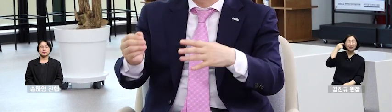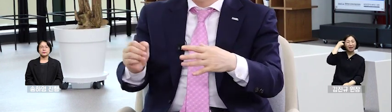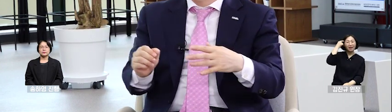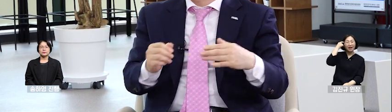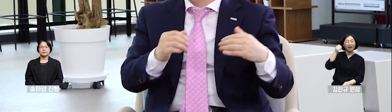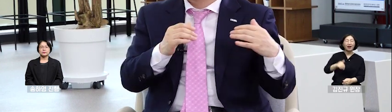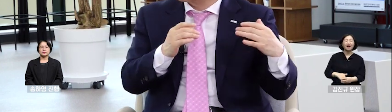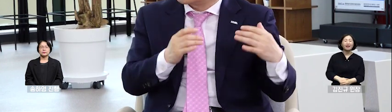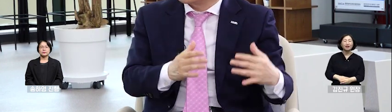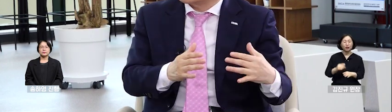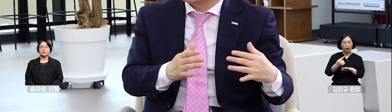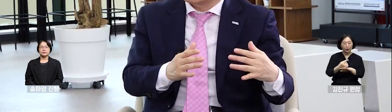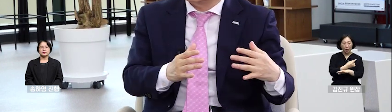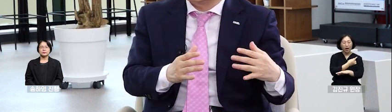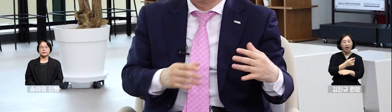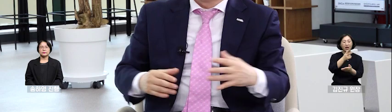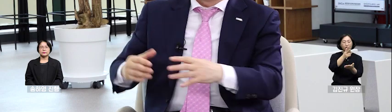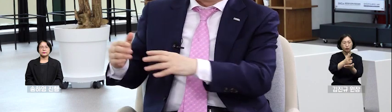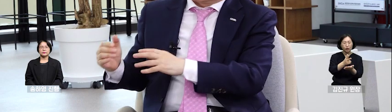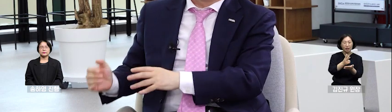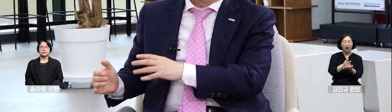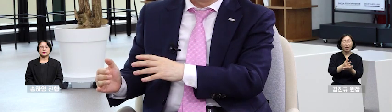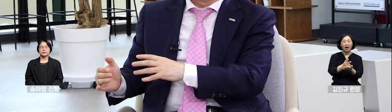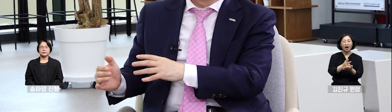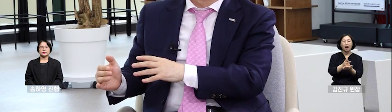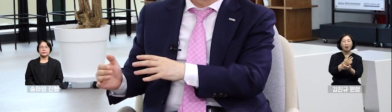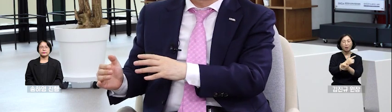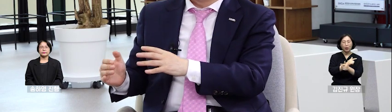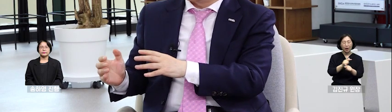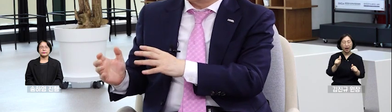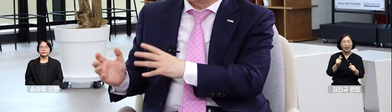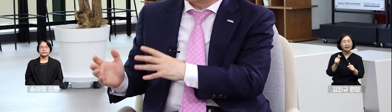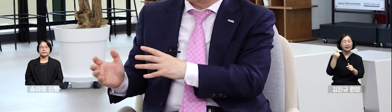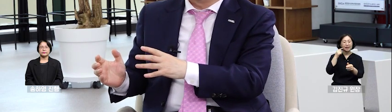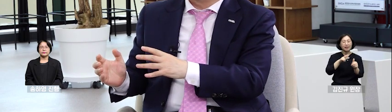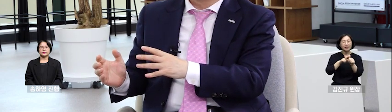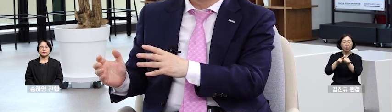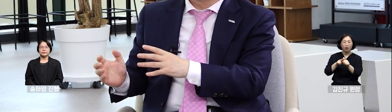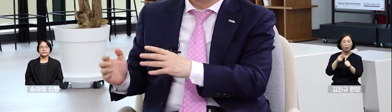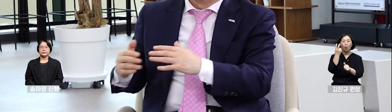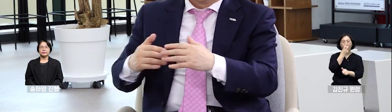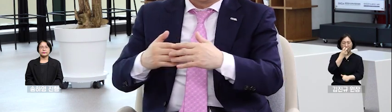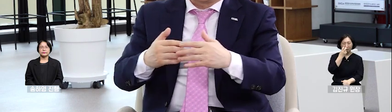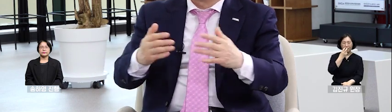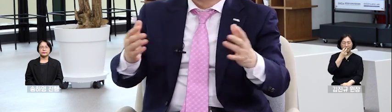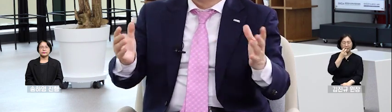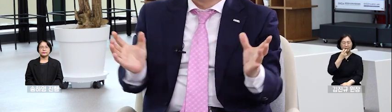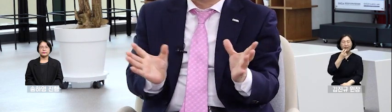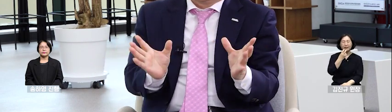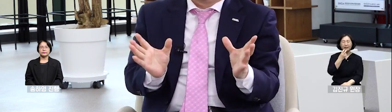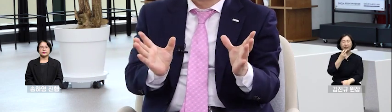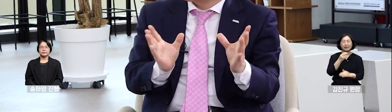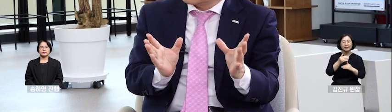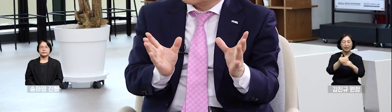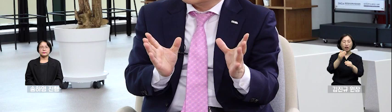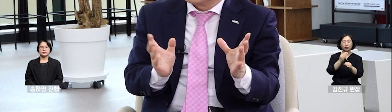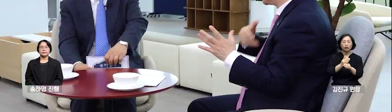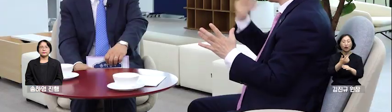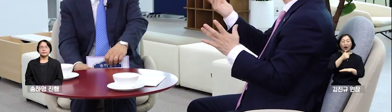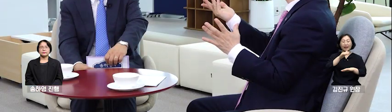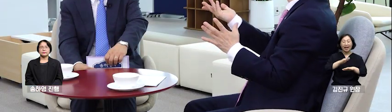있고 그 외에도 뭐 주차를 공유하는 거라든지 데이터 관리 뭐 이렇게 한것들 지금 진행하고 있어서 예전을 가는건